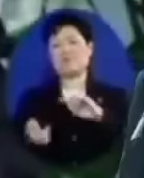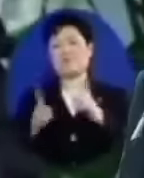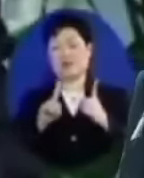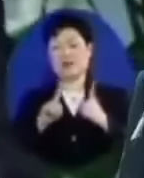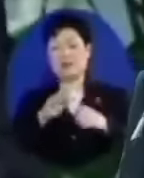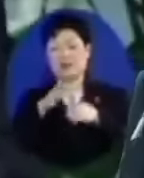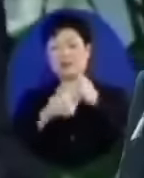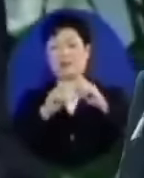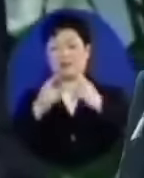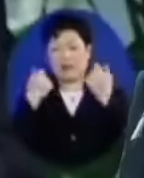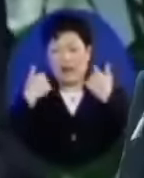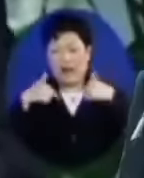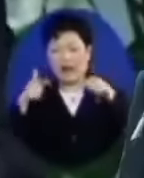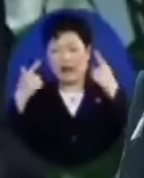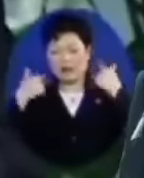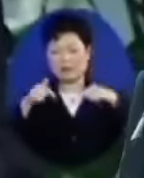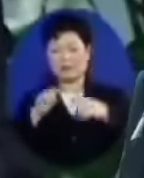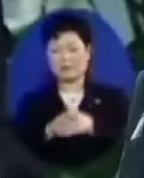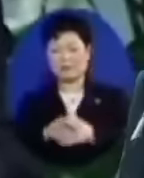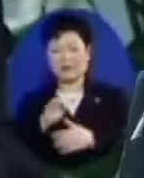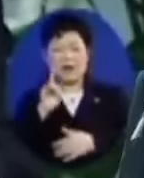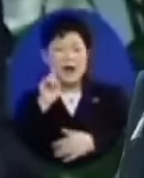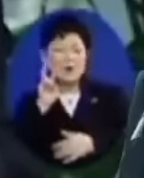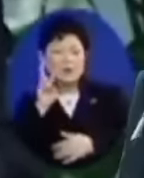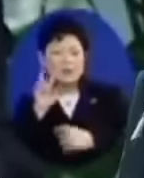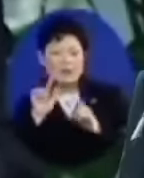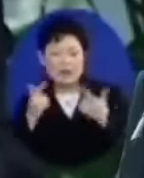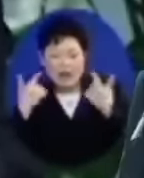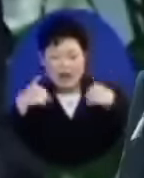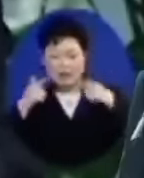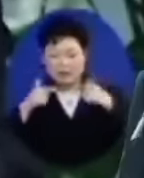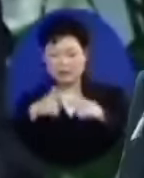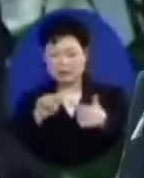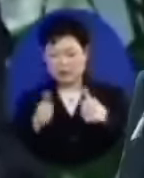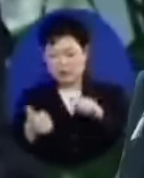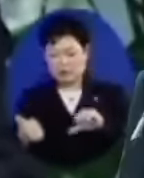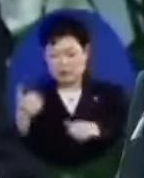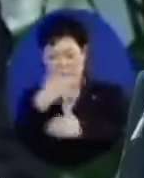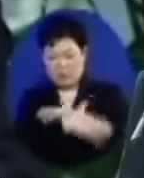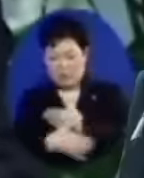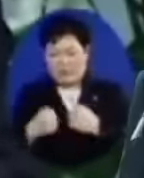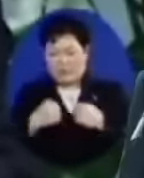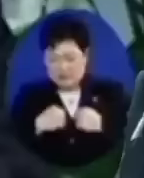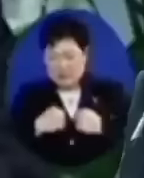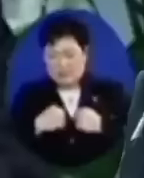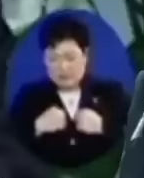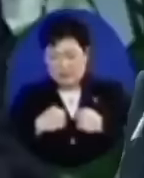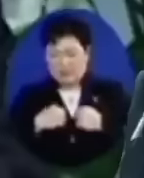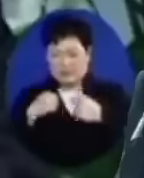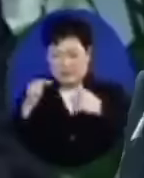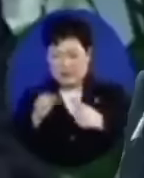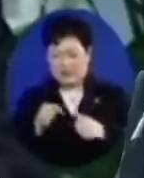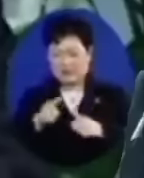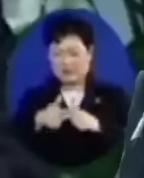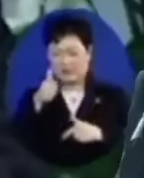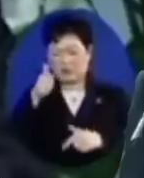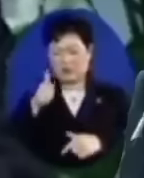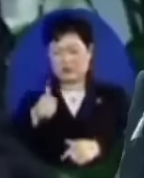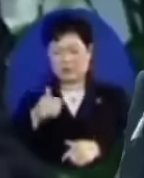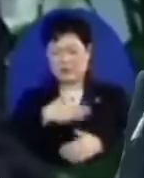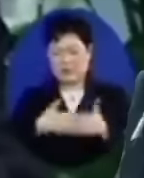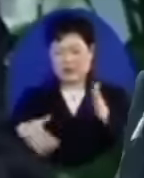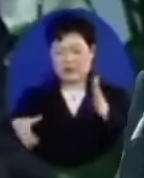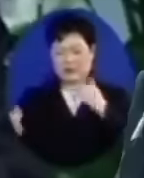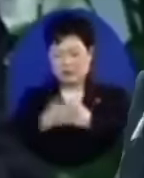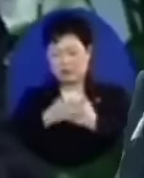말씀하듯이 우리가 항상 하루 이틀만 아니라 항상 예수의 죽음을 몸에 짊어지라는 것입니다. 항상 예수님께서 날 위해서